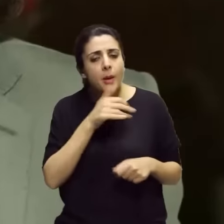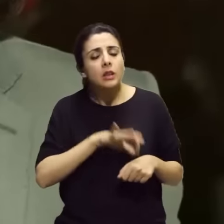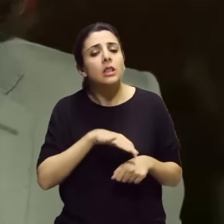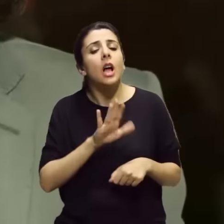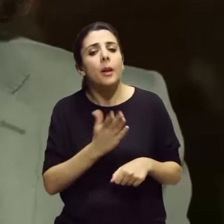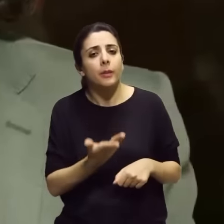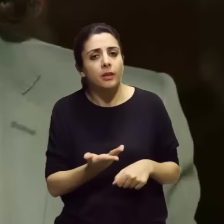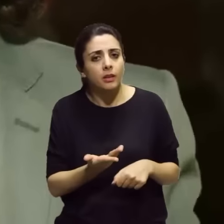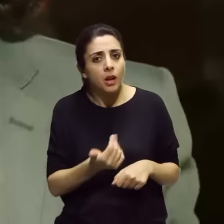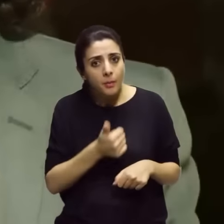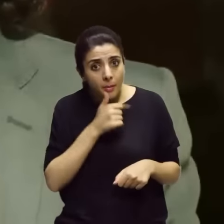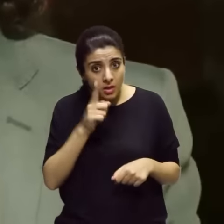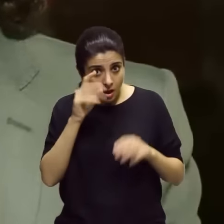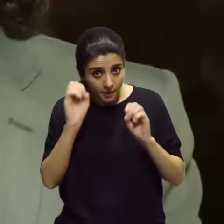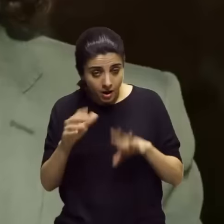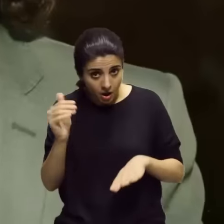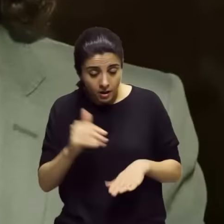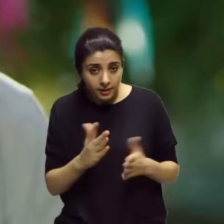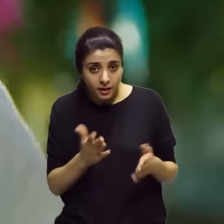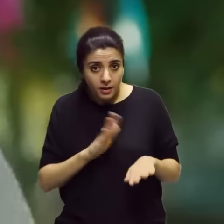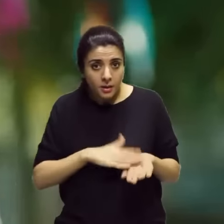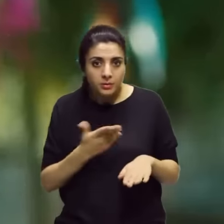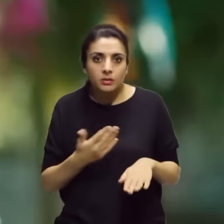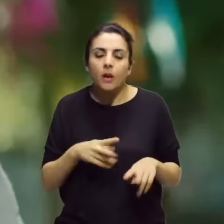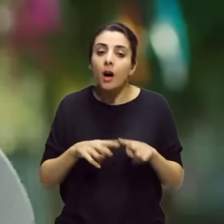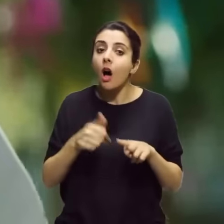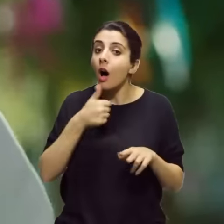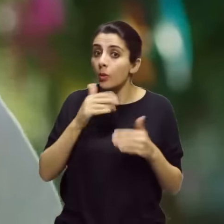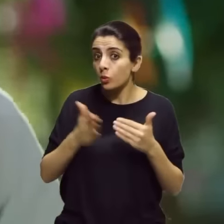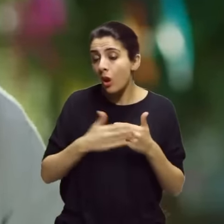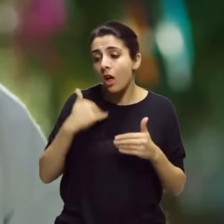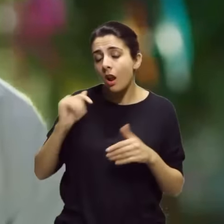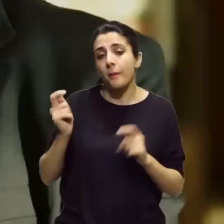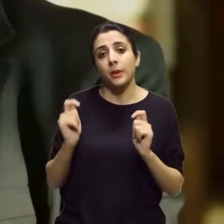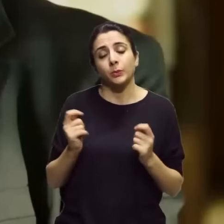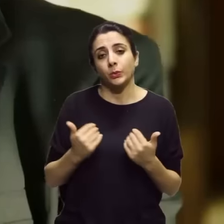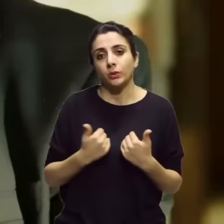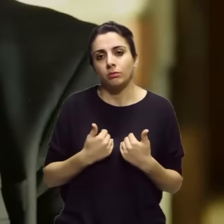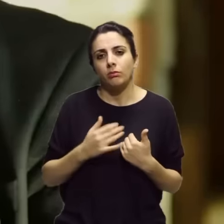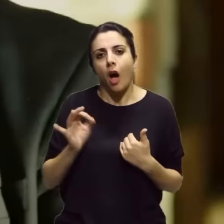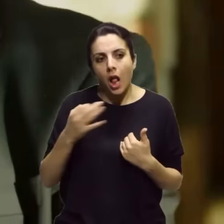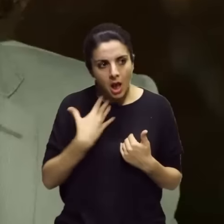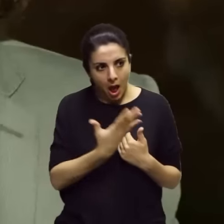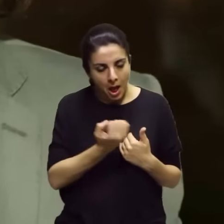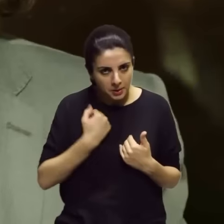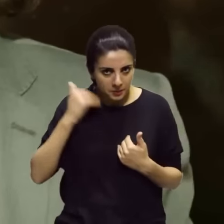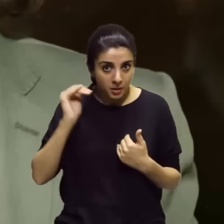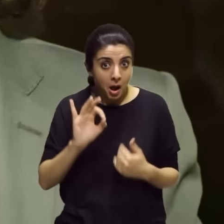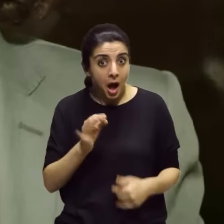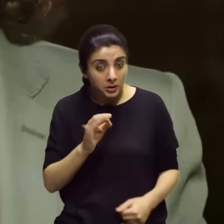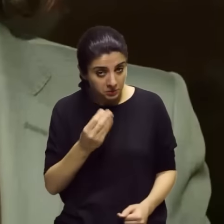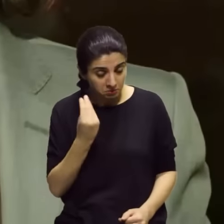değil miydi oğlum? Sen babanı yalnız mı bırakıp geldin? Ne yaptın sen? Abi Mazhar abinin düğünü olur da ben gelmez miyim ya? Altını mı bile aldım abi?